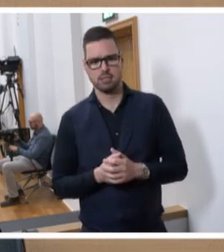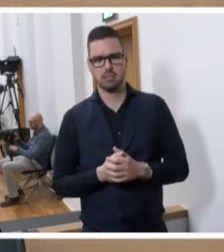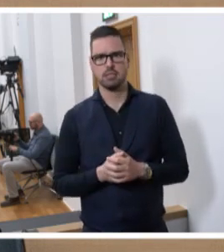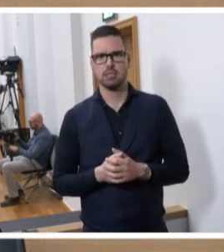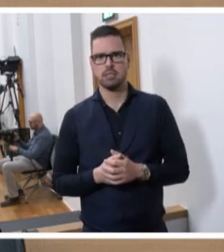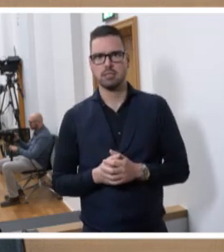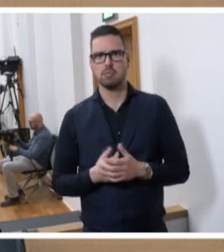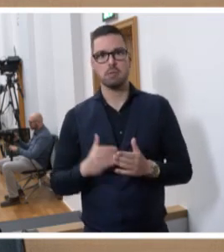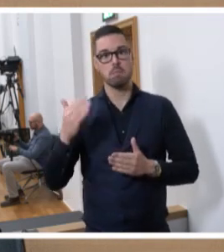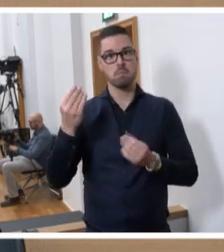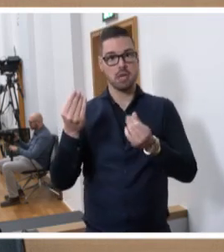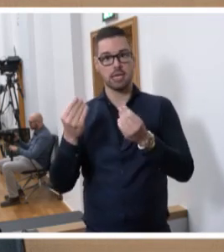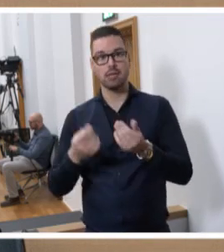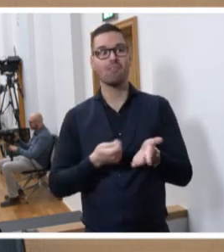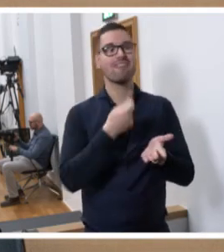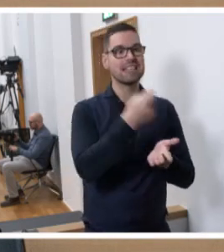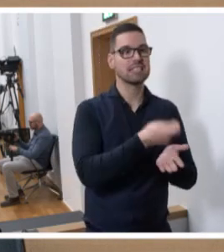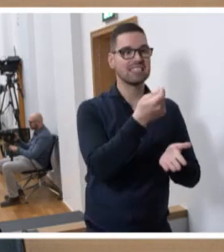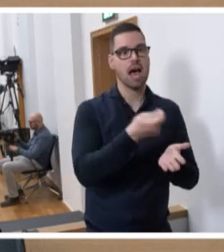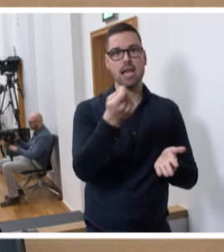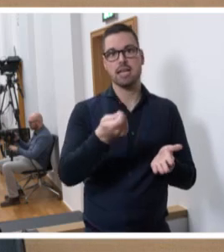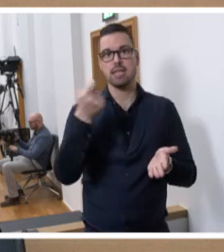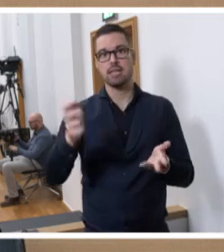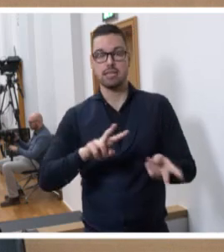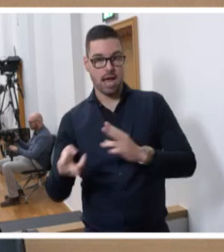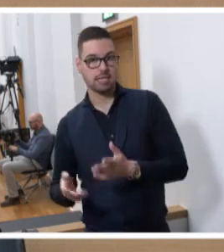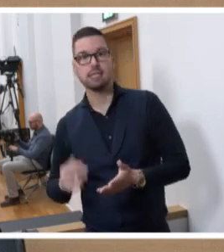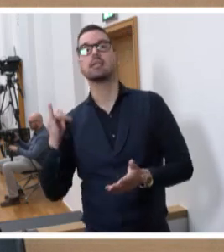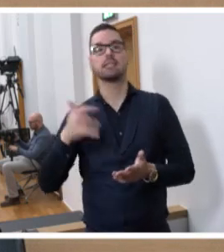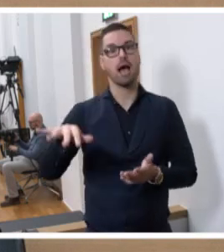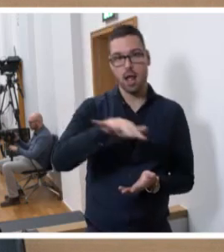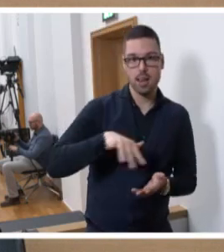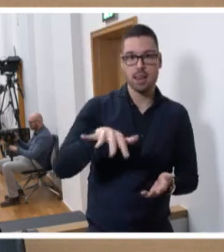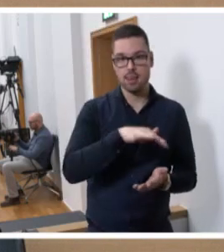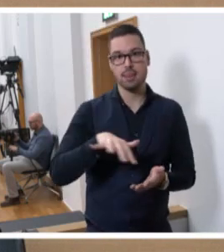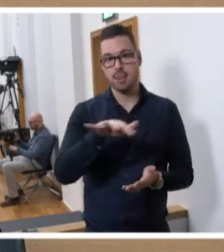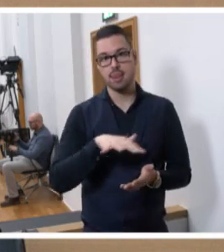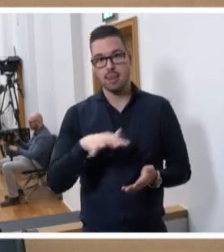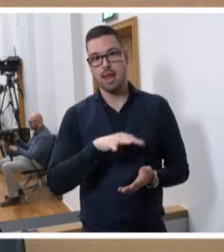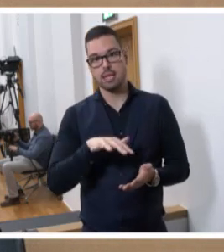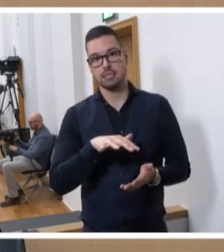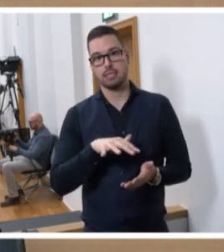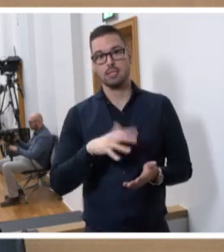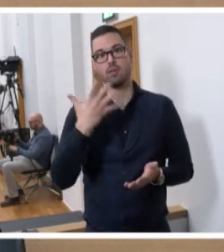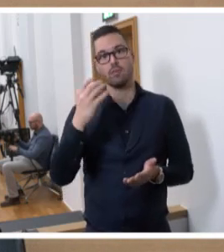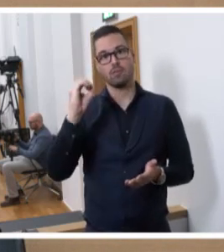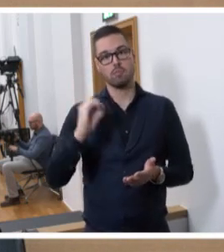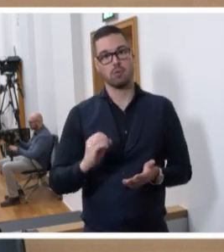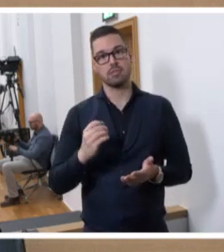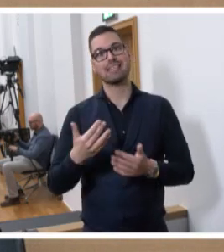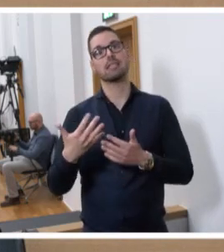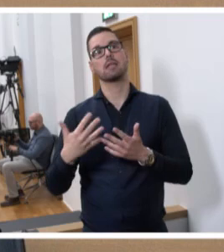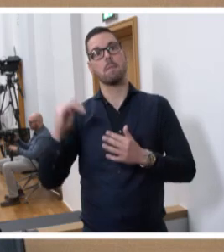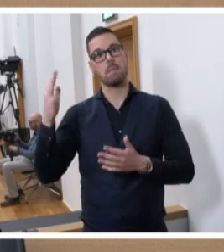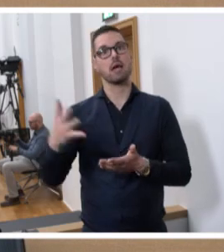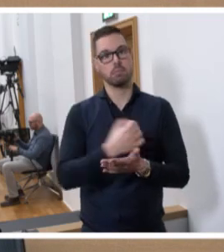gehen mit den Mehreinnahmen hin und verteilen sie anders ja das Land nimmt sich von den Mehreinnahmen fünf Prozent mehr um